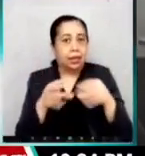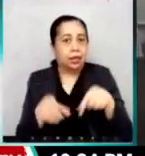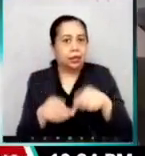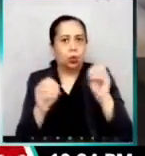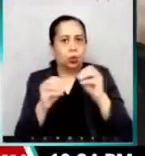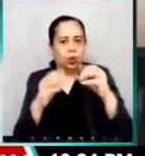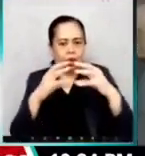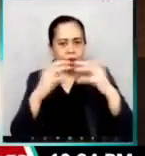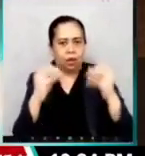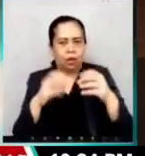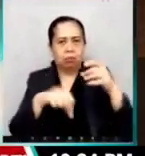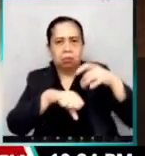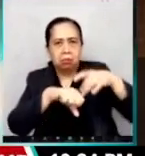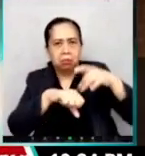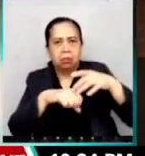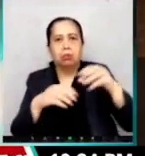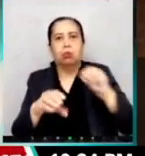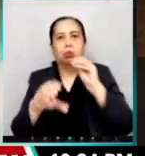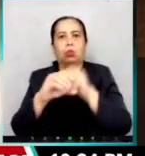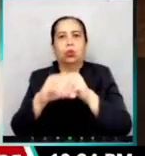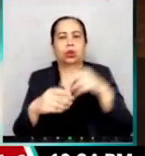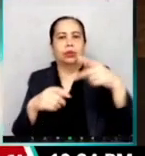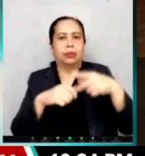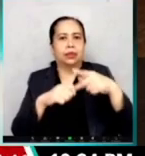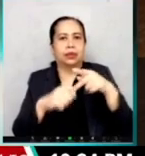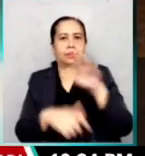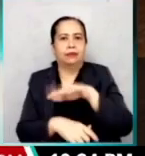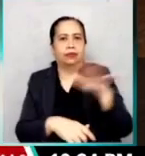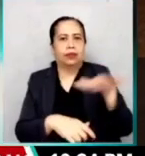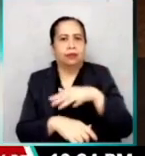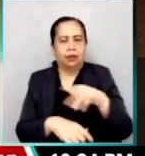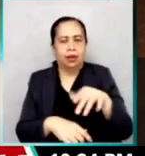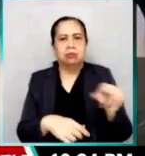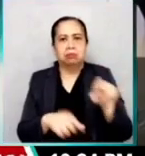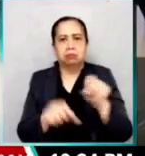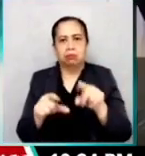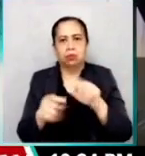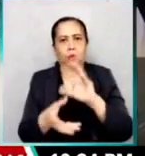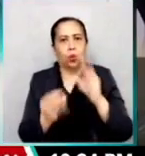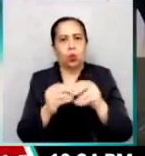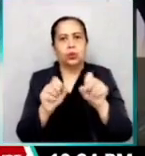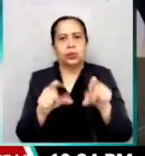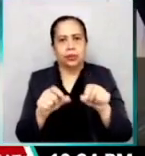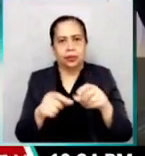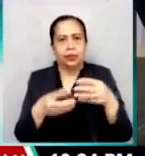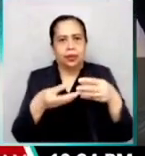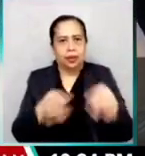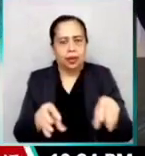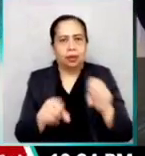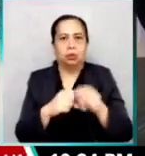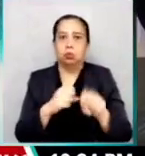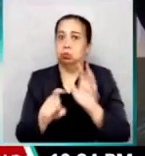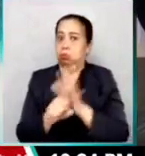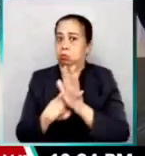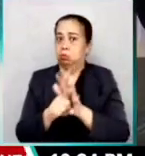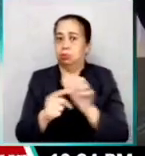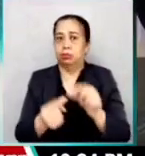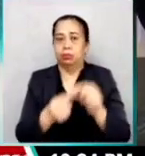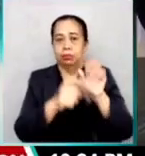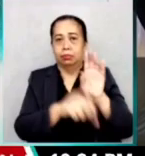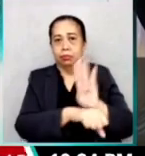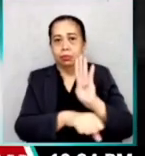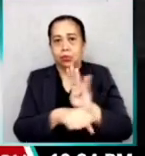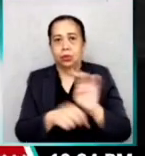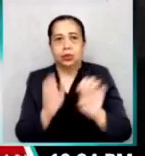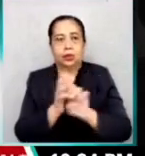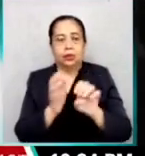at iplinastic. 55 pesos ang benta nito sa isang wholesaler ng itlog. Kaya patok lalo sa mga negosyo tulad ng